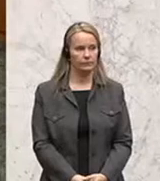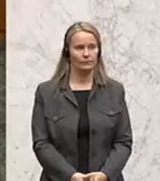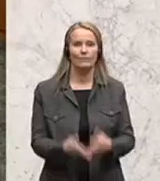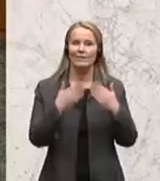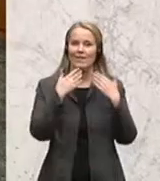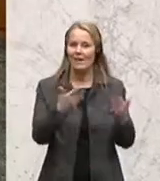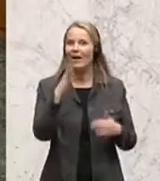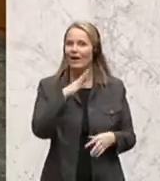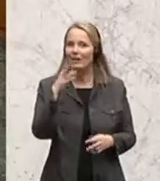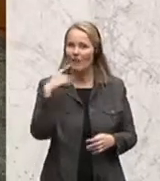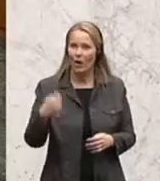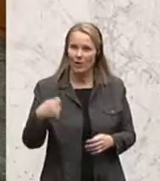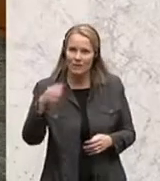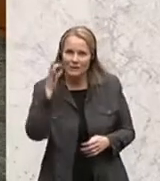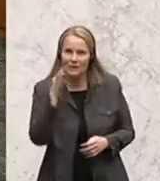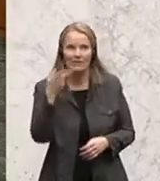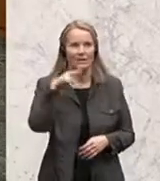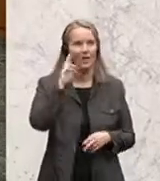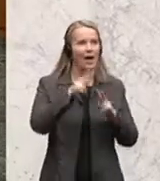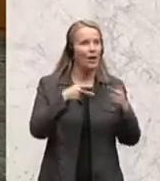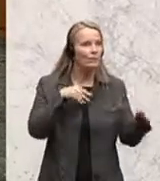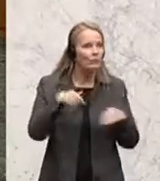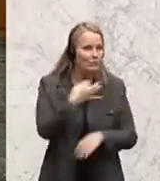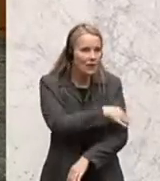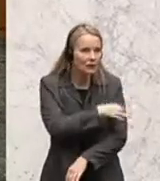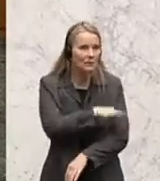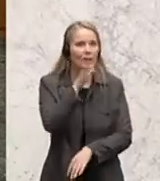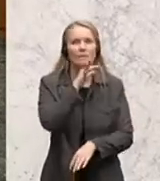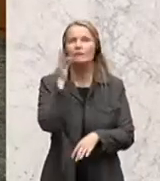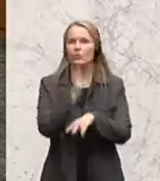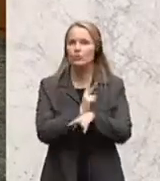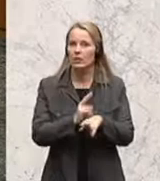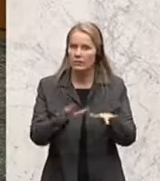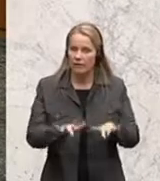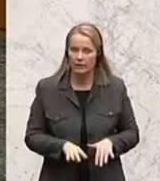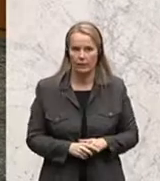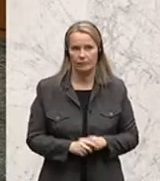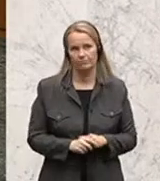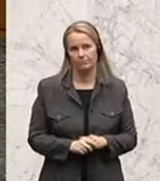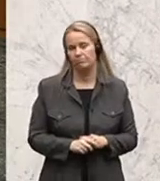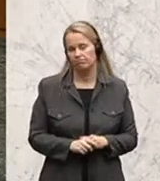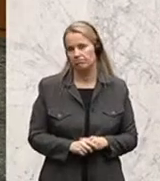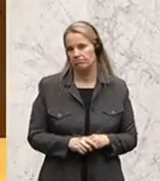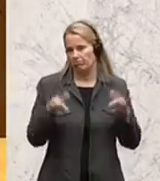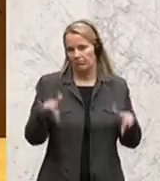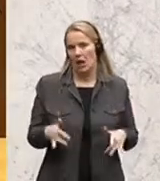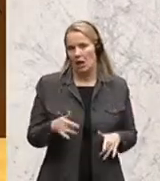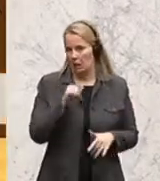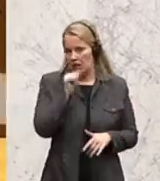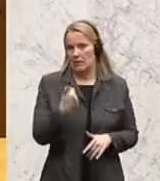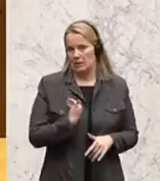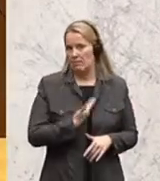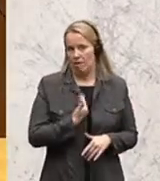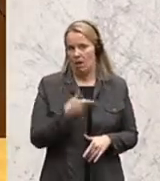Danke, Frau Präsidentin, Herr Bundeskanzler, Frau Staatssekretärin. Ja, es steht ja außer Zweifel, dass dies der